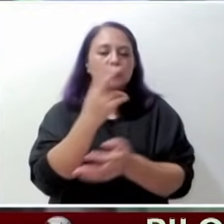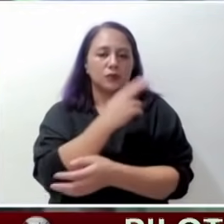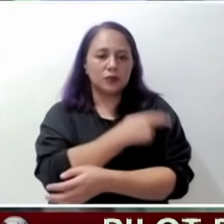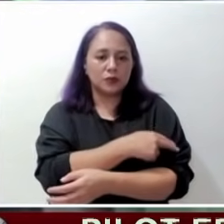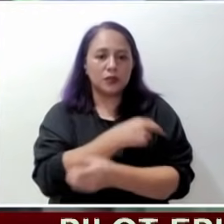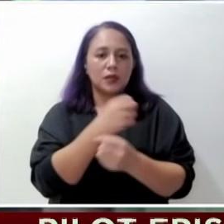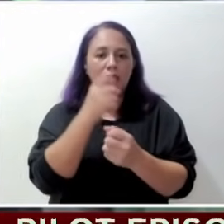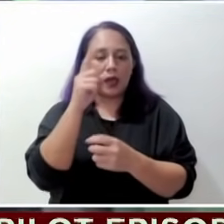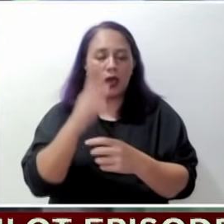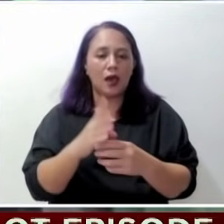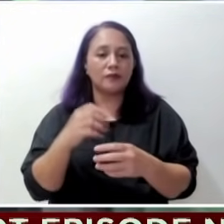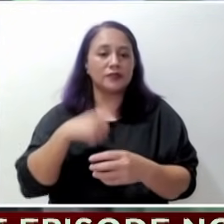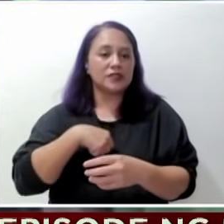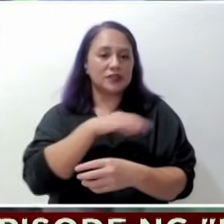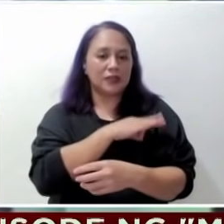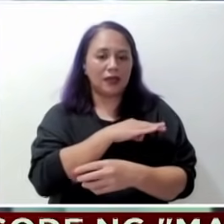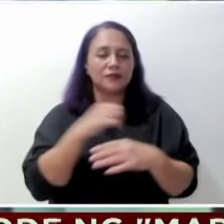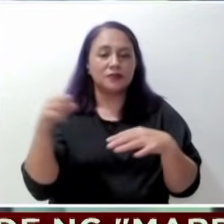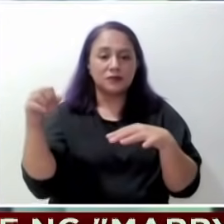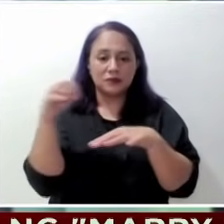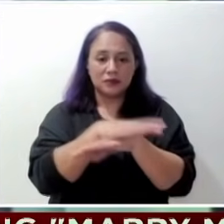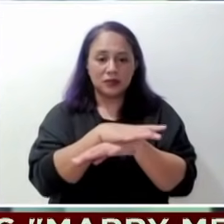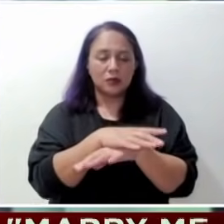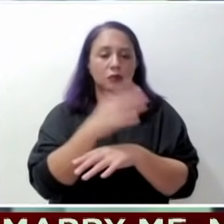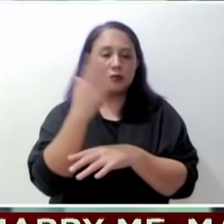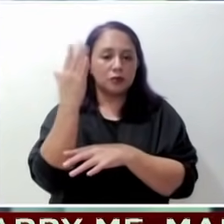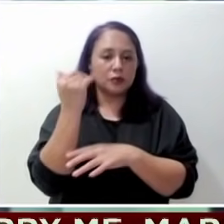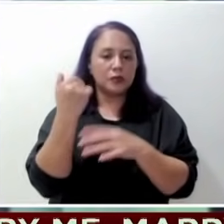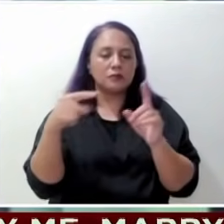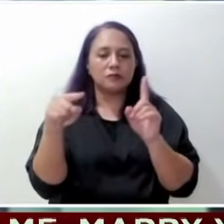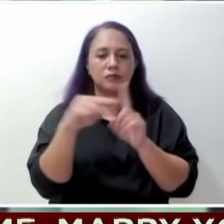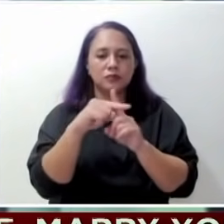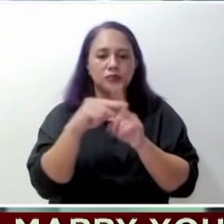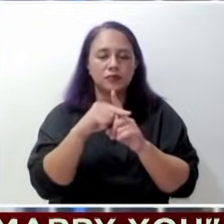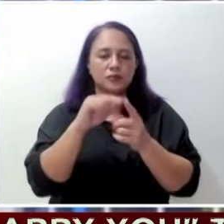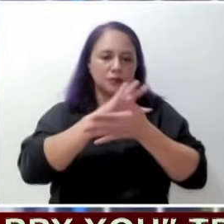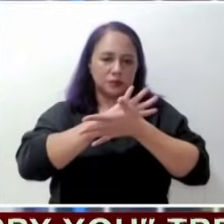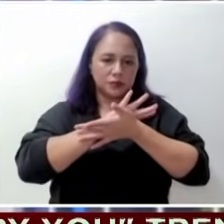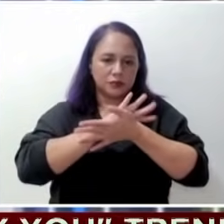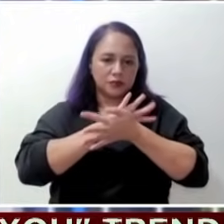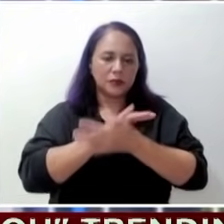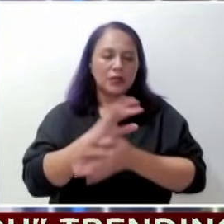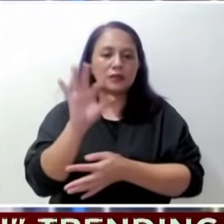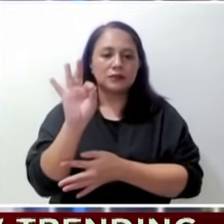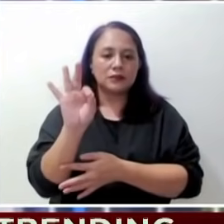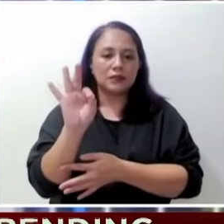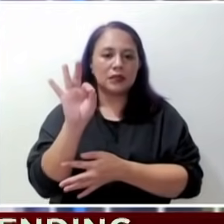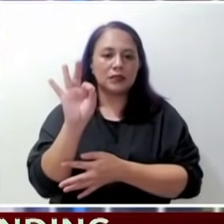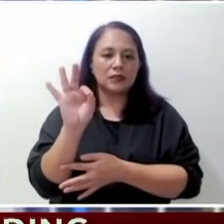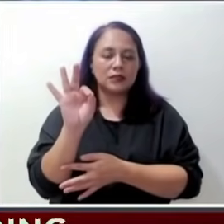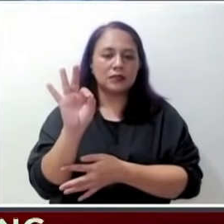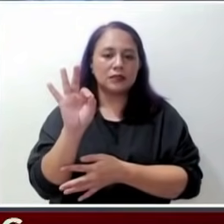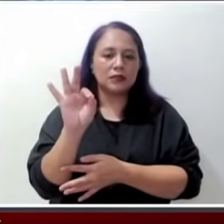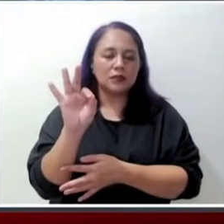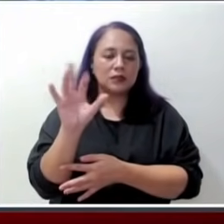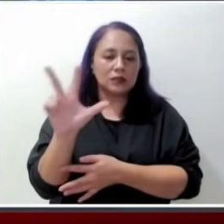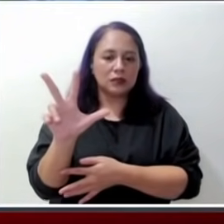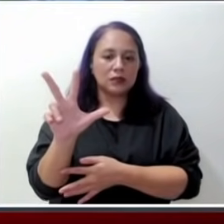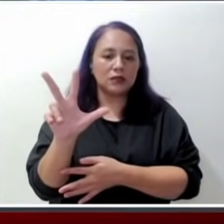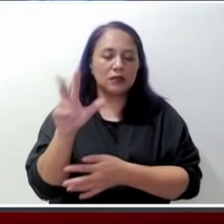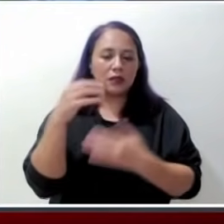kanilang manpower ang apektado. Matapos magpositibo sa COVID, ang 73 nilang health